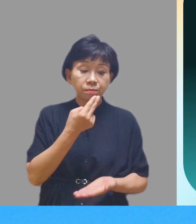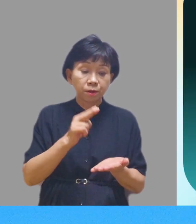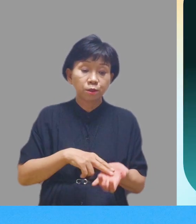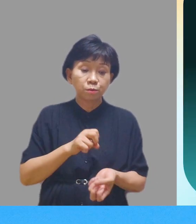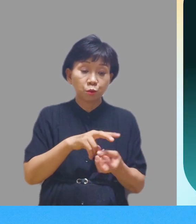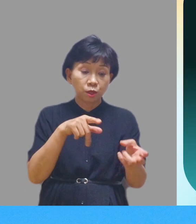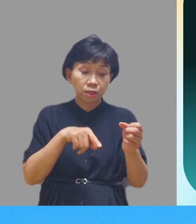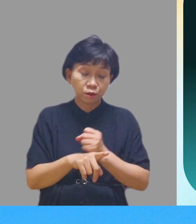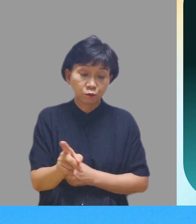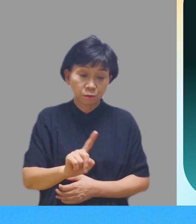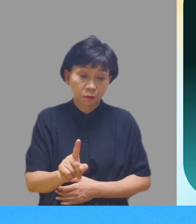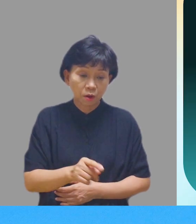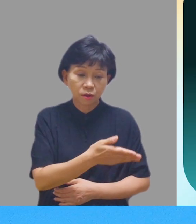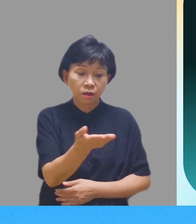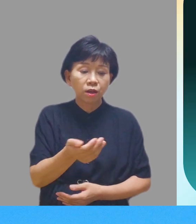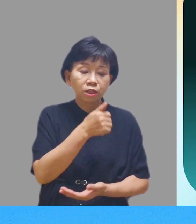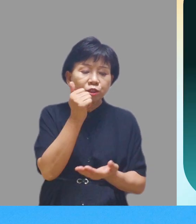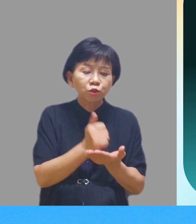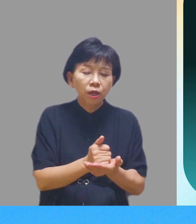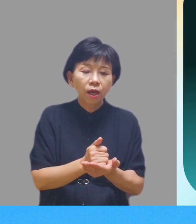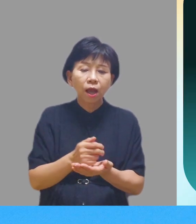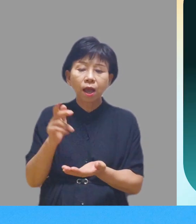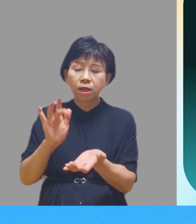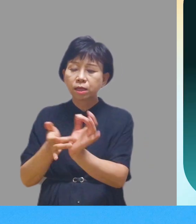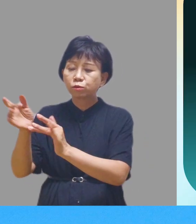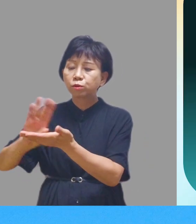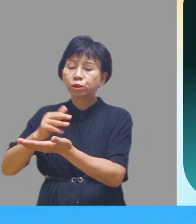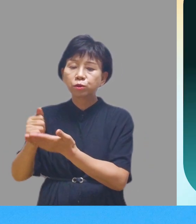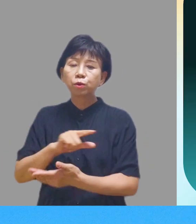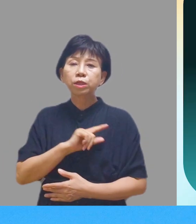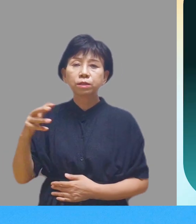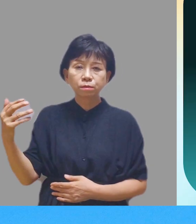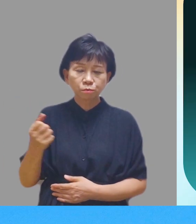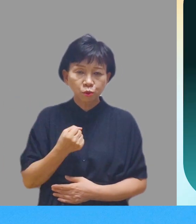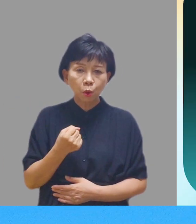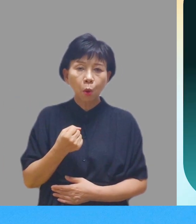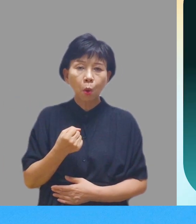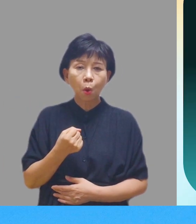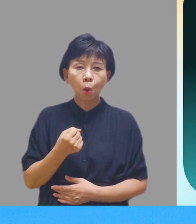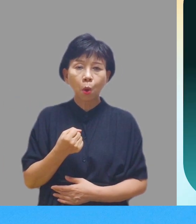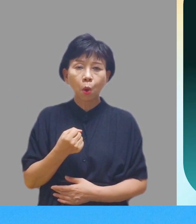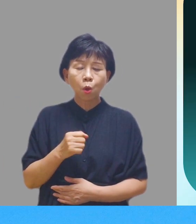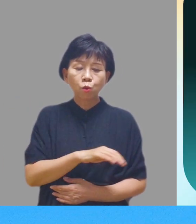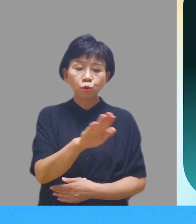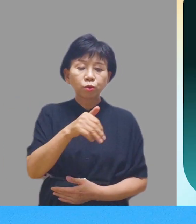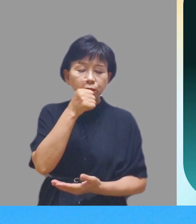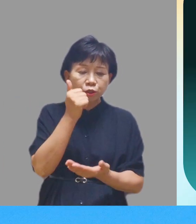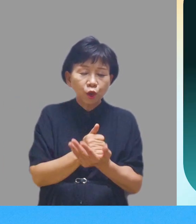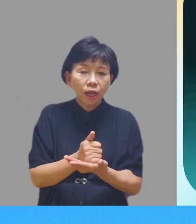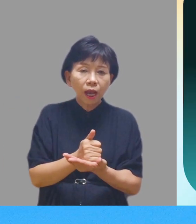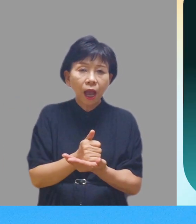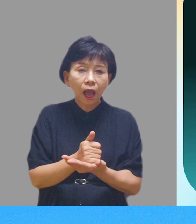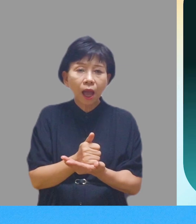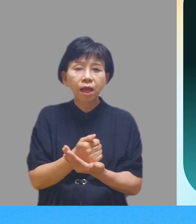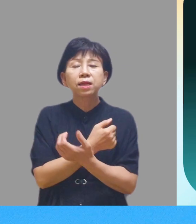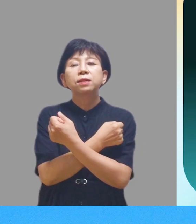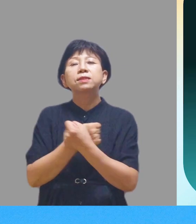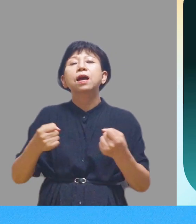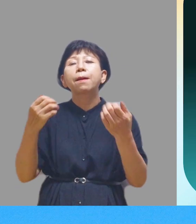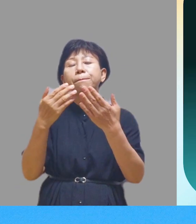너희 죄가 그의 이름으로 말미암아 어떻게 됐어요? 우리의 죄가 그의 이름으로